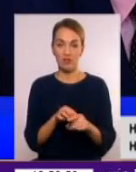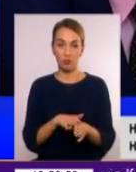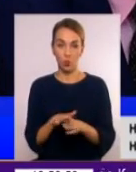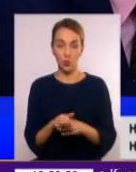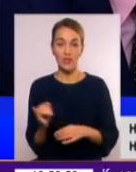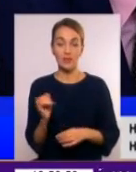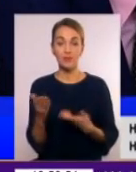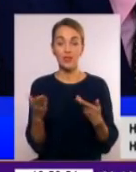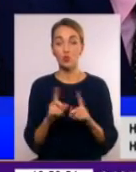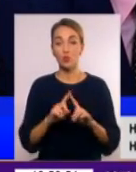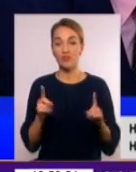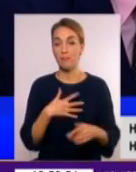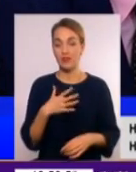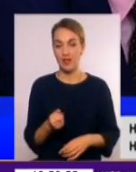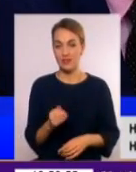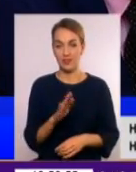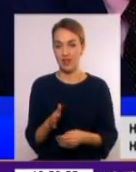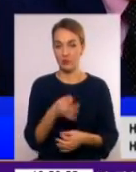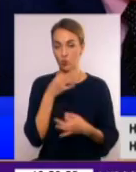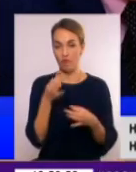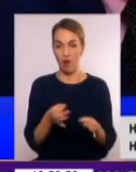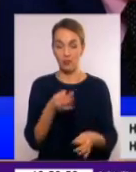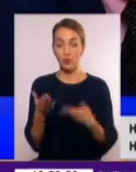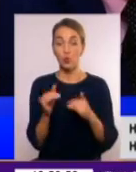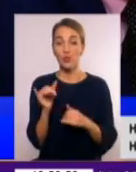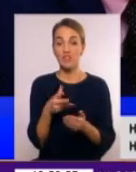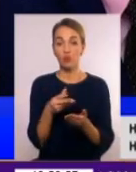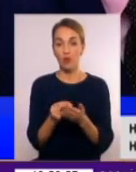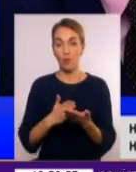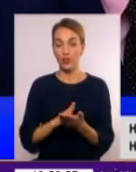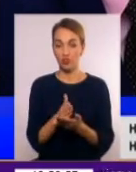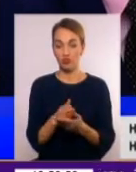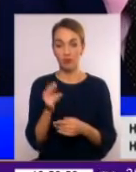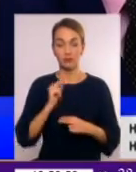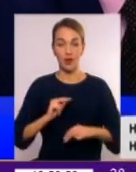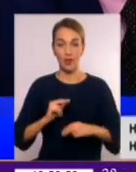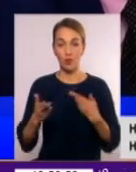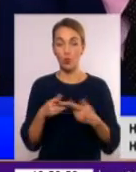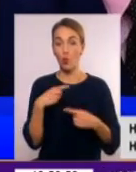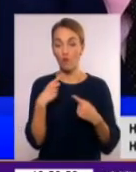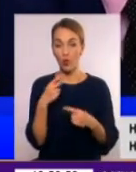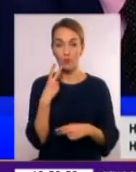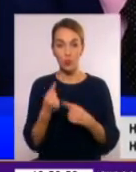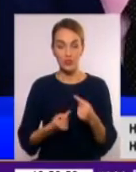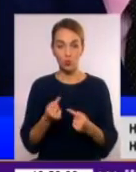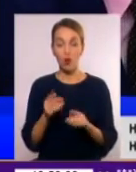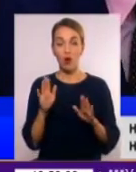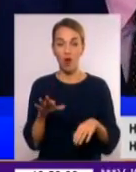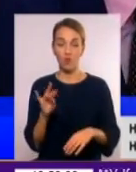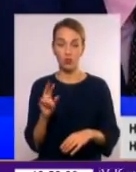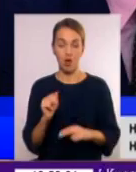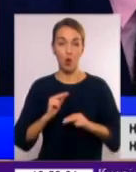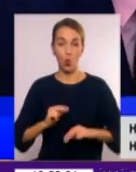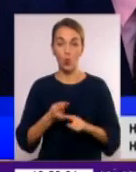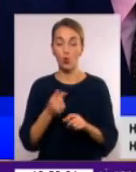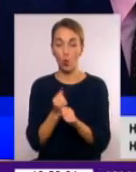і якихось особливих претензій вона не висувала. Якщо в неї своя політична кар'єра, про яку вона говорить постійно, то хай вона робить